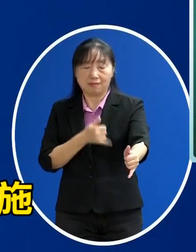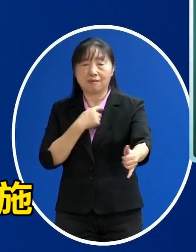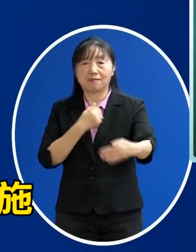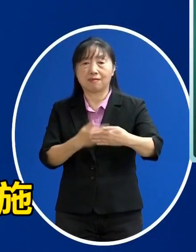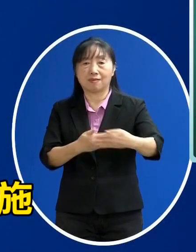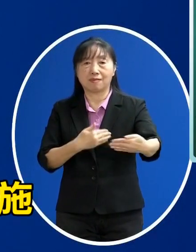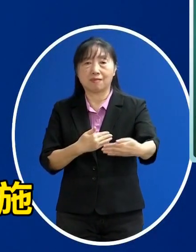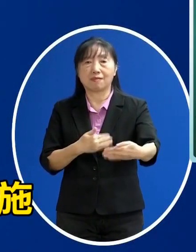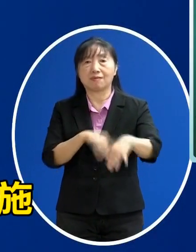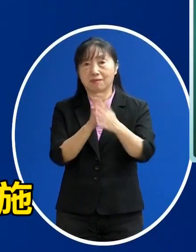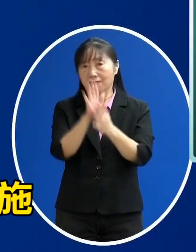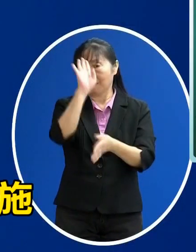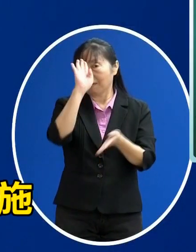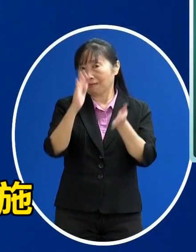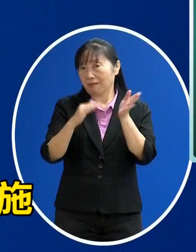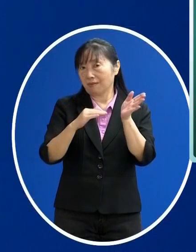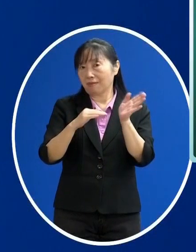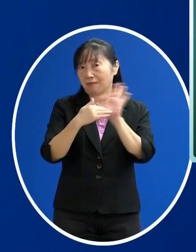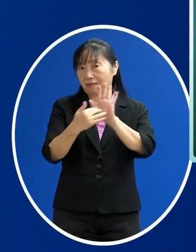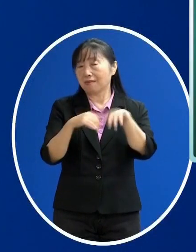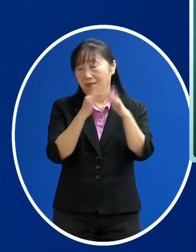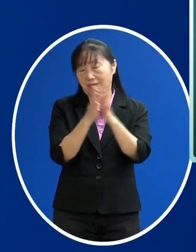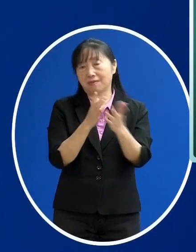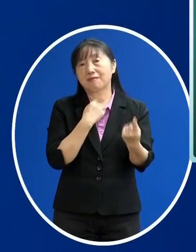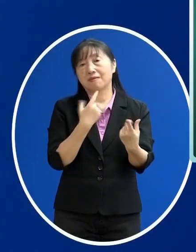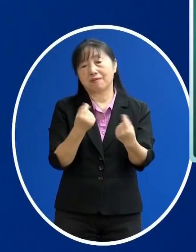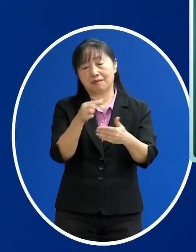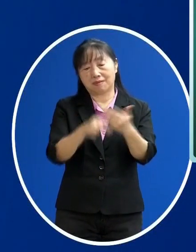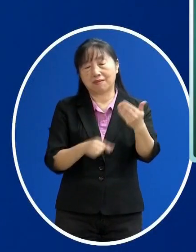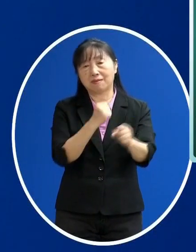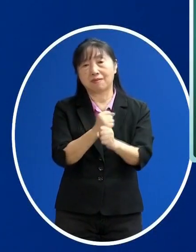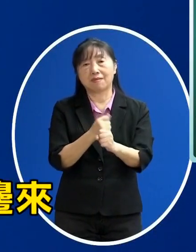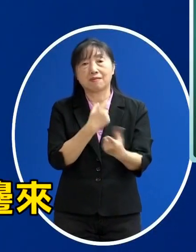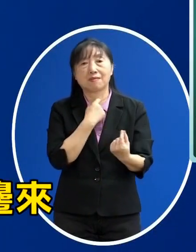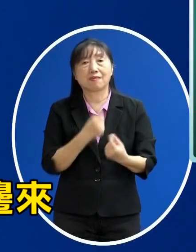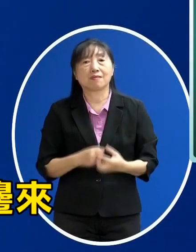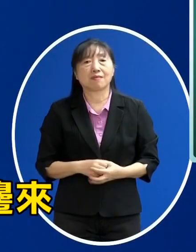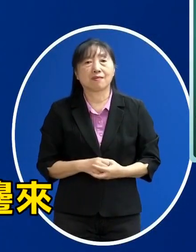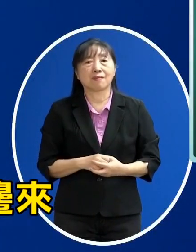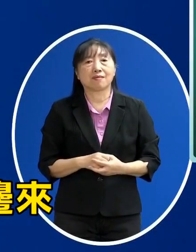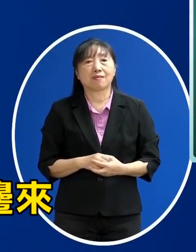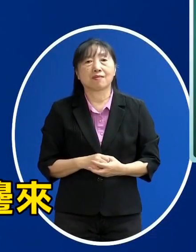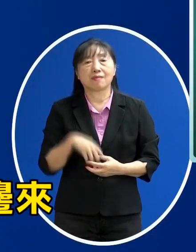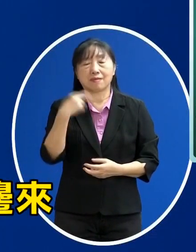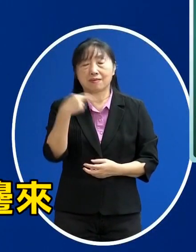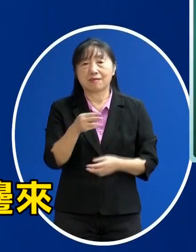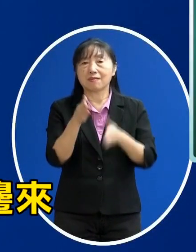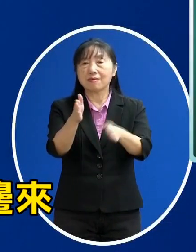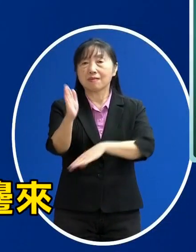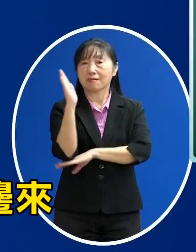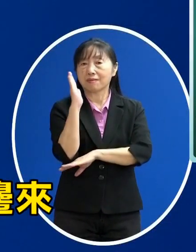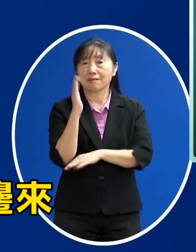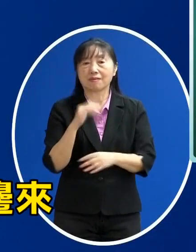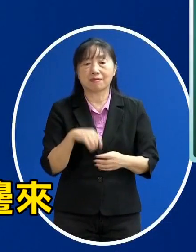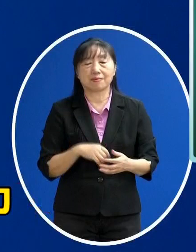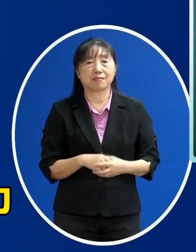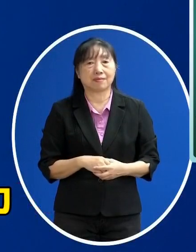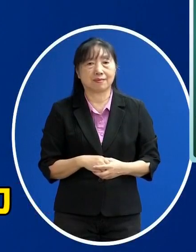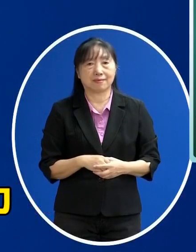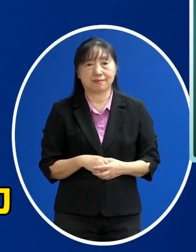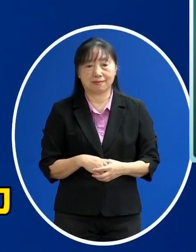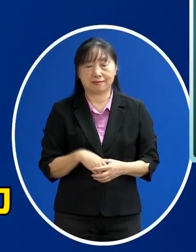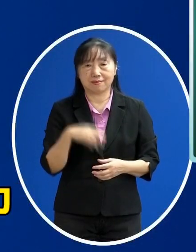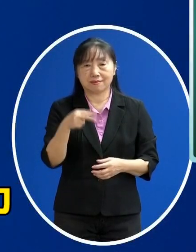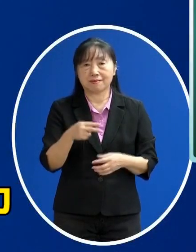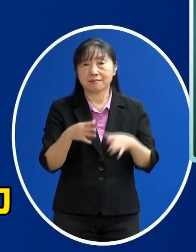这个防疫的一个强化的措施。那下面的部分，我们也希望哈跟地方政府这边来扩大